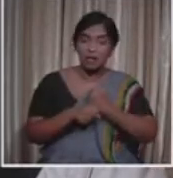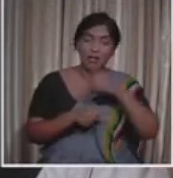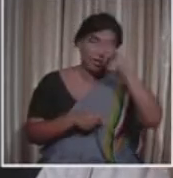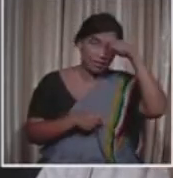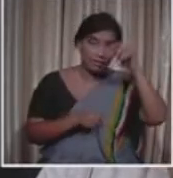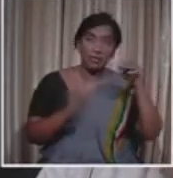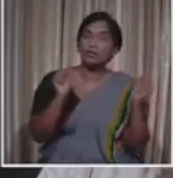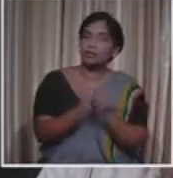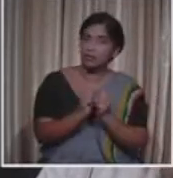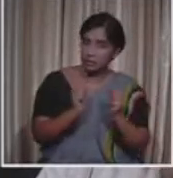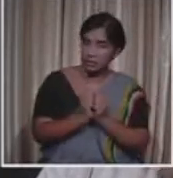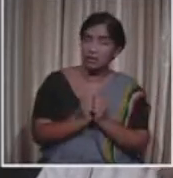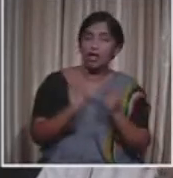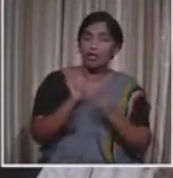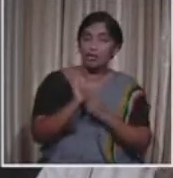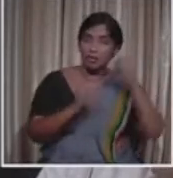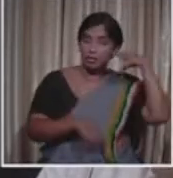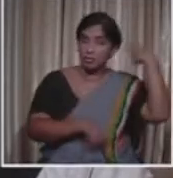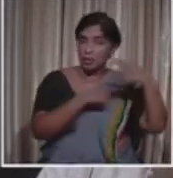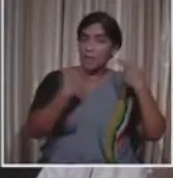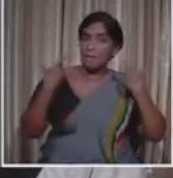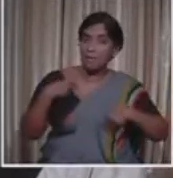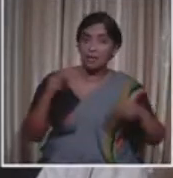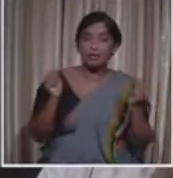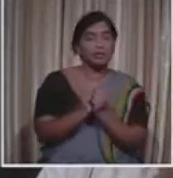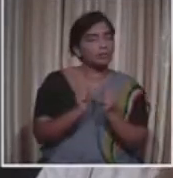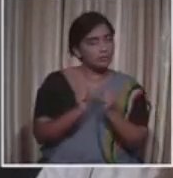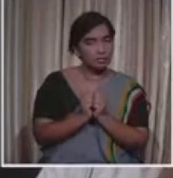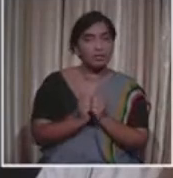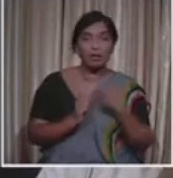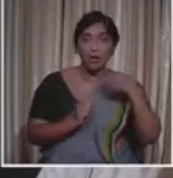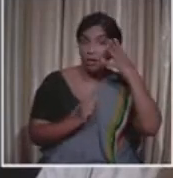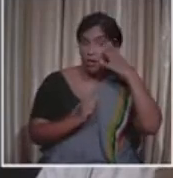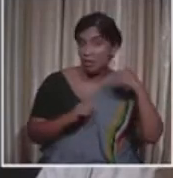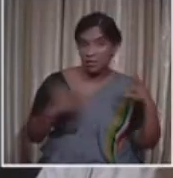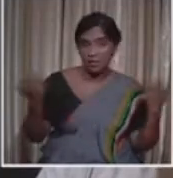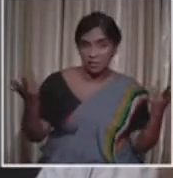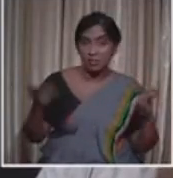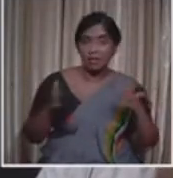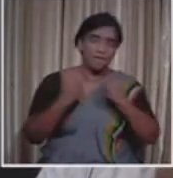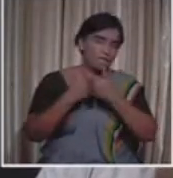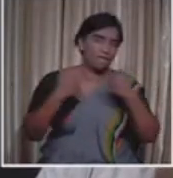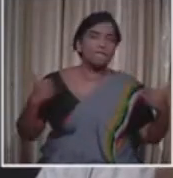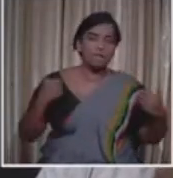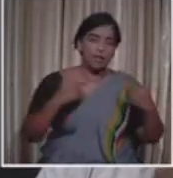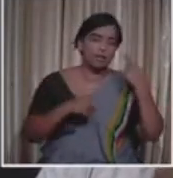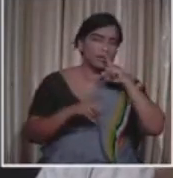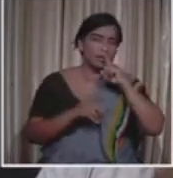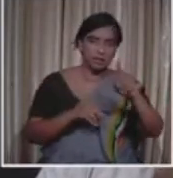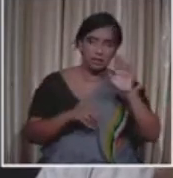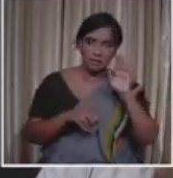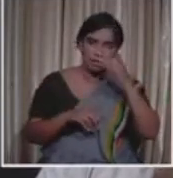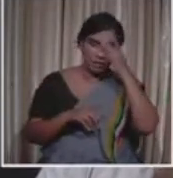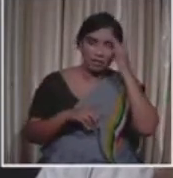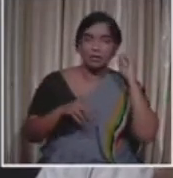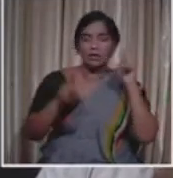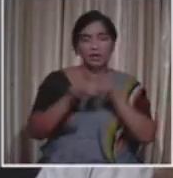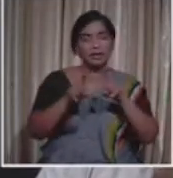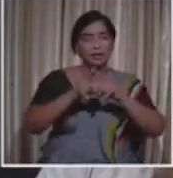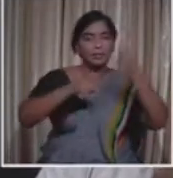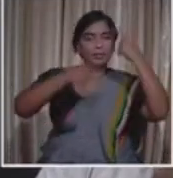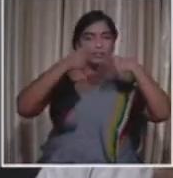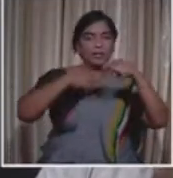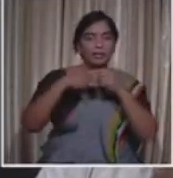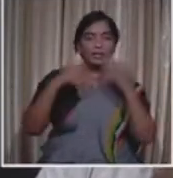කරපු කටයුතු, නොරොච්චෝලේ හදලා මහින්ද රාජපක්ෂ මැතුමක් කරපු කටයුතු අපිට අමතක වෙන්න විදියක් නැහැ. ඒක වෙනම කතා කරන්න ඕන කාරණයක්. හැබැයි මේ 225